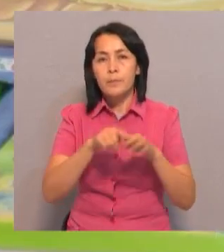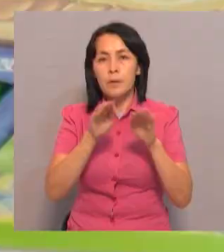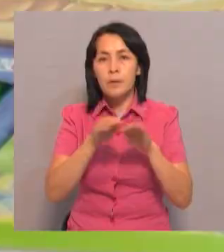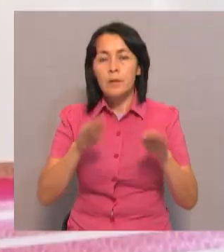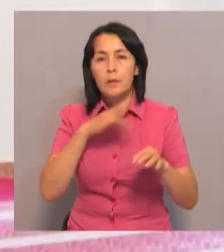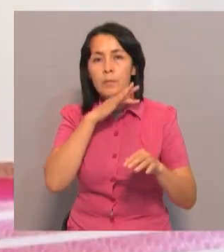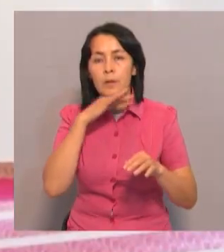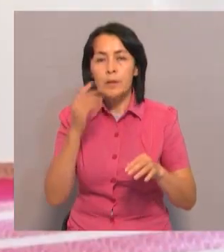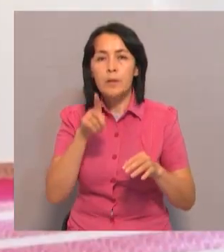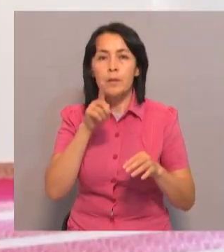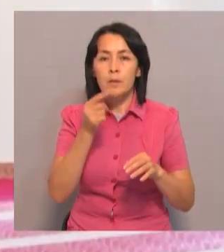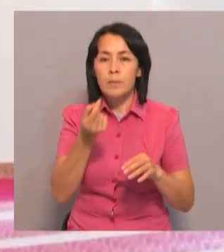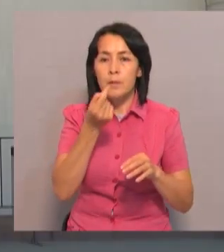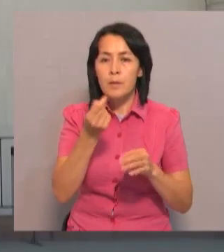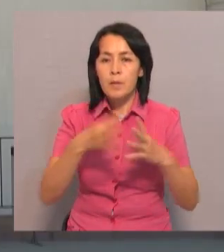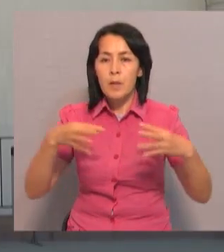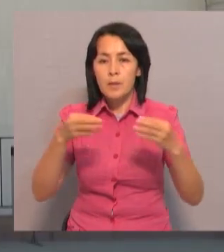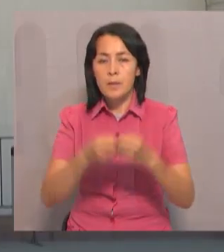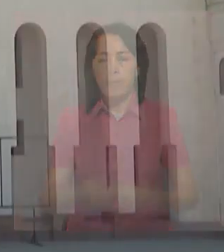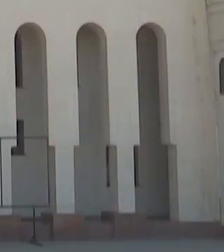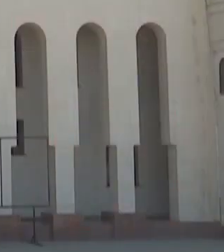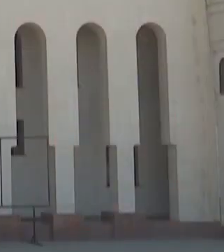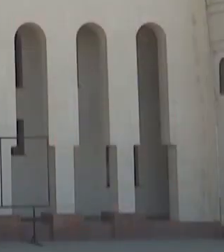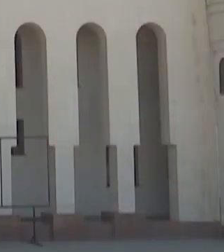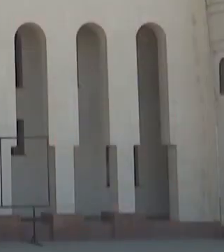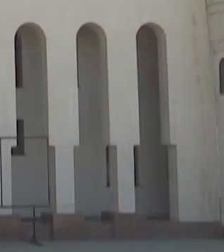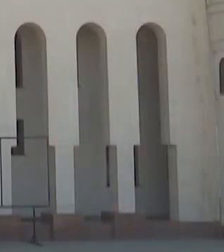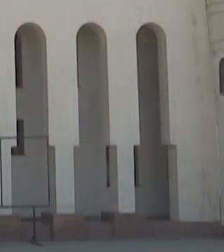дети из многодетных и малообеспеченных семей. Ажнарапова, Алмазана Бекула, новости.